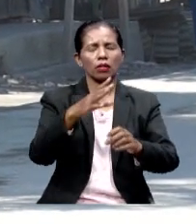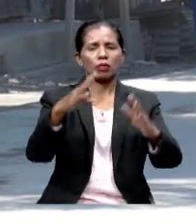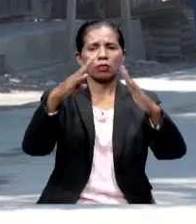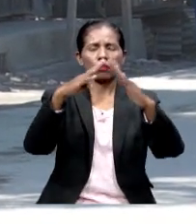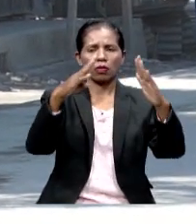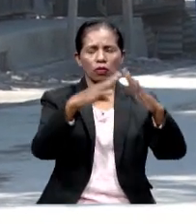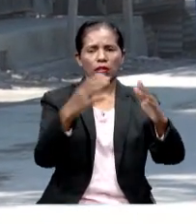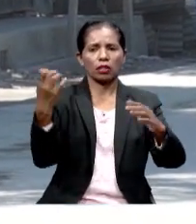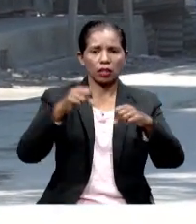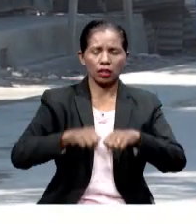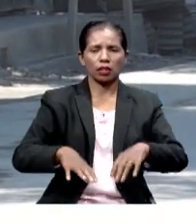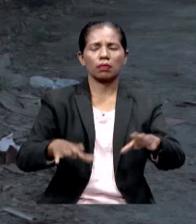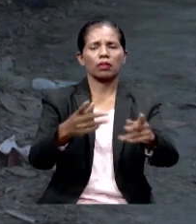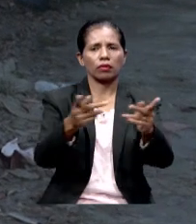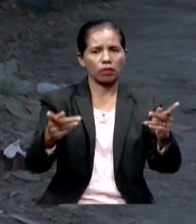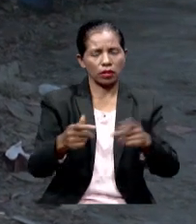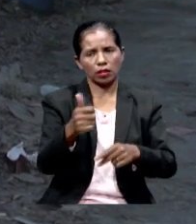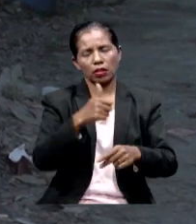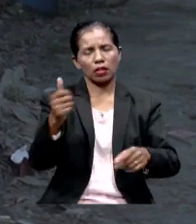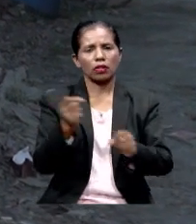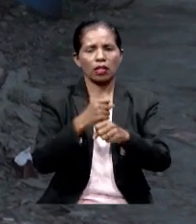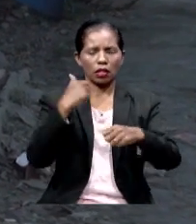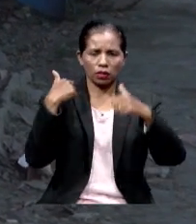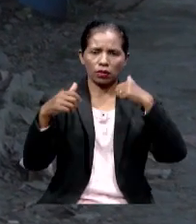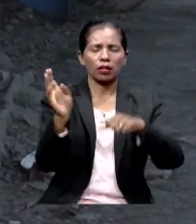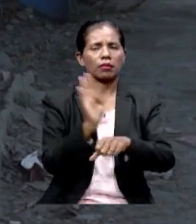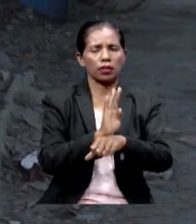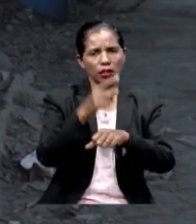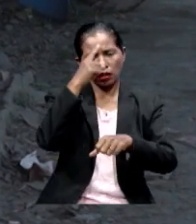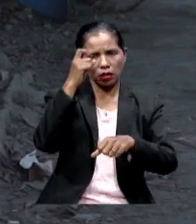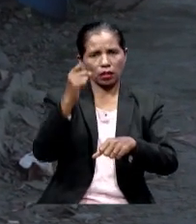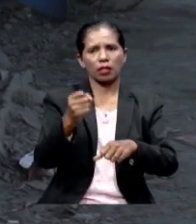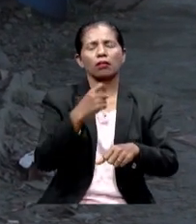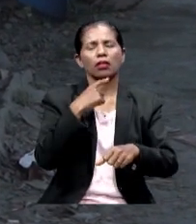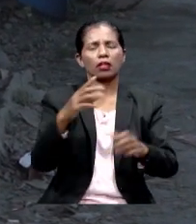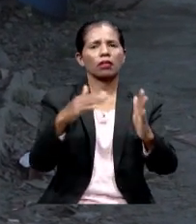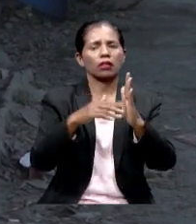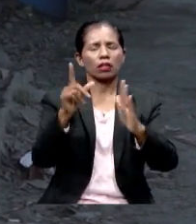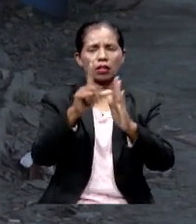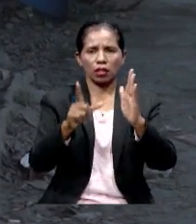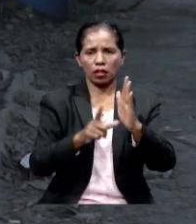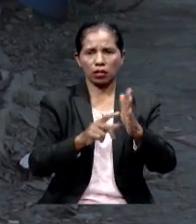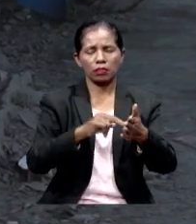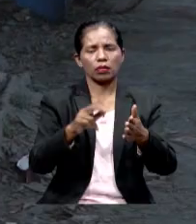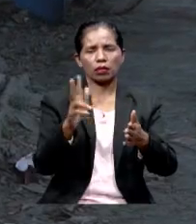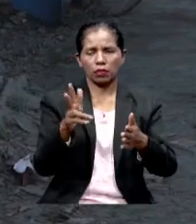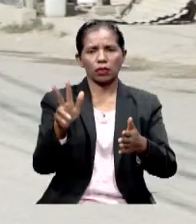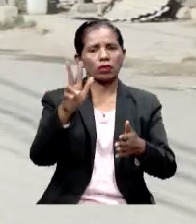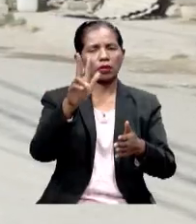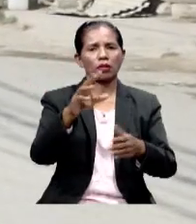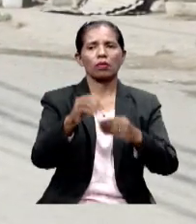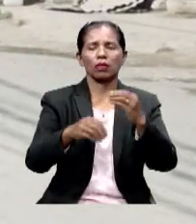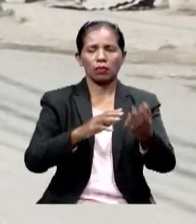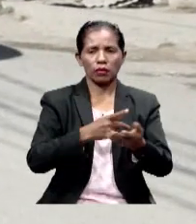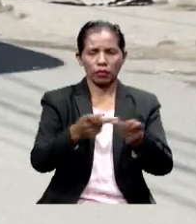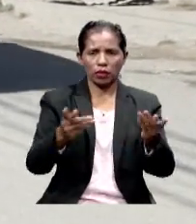ibun no fatin protegiru sira seluk o di halu atividad negosio tamba considera kontra lei numero 300 bara riung rovalu kon ba higiene